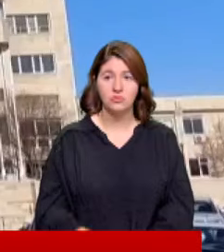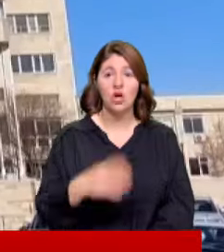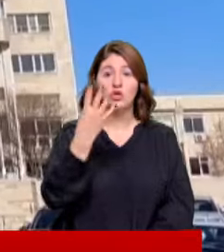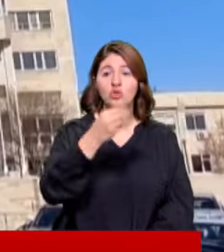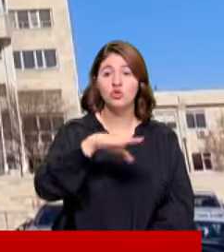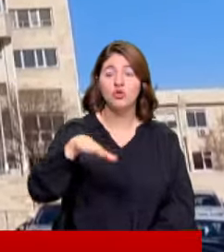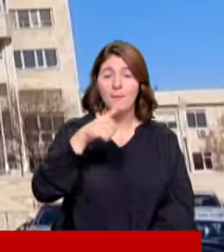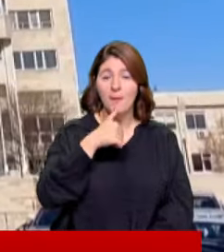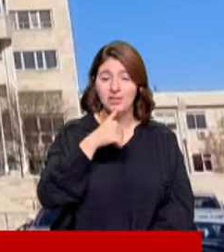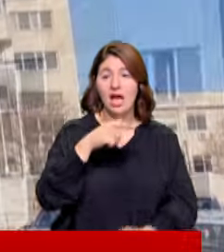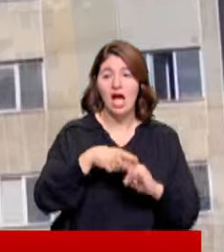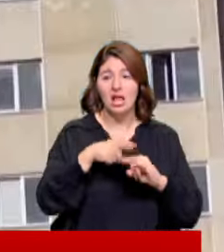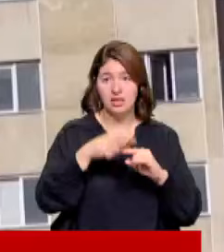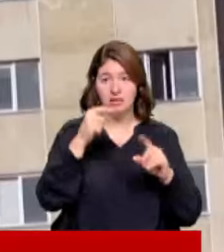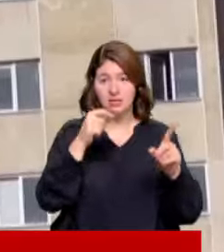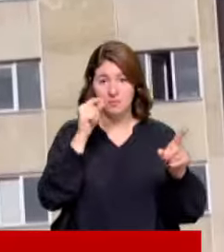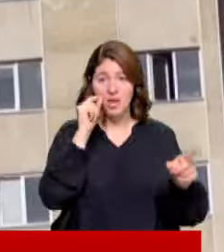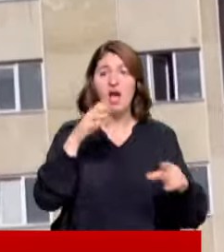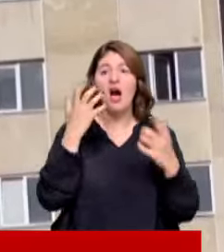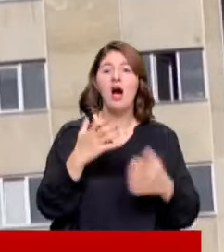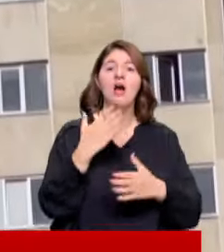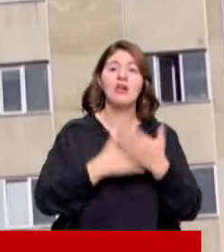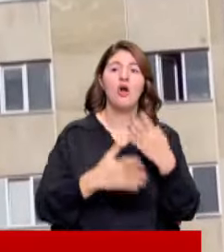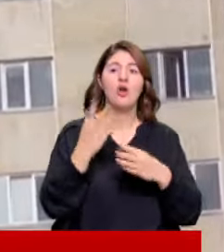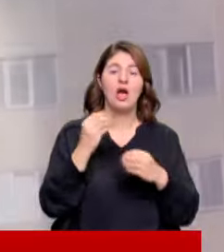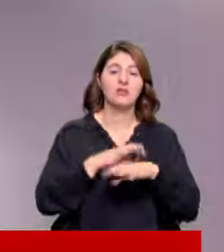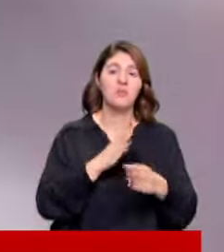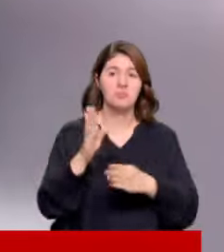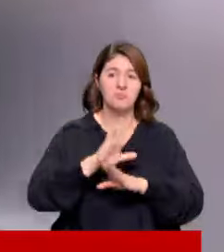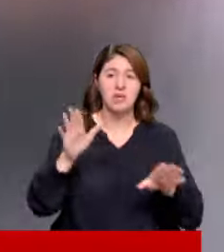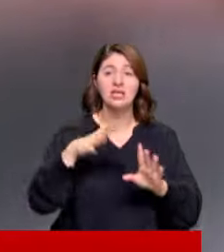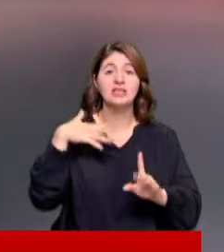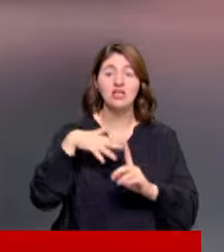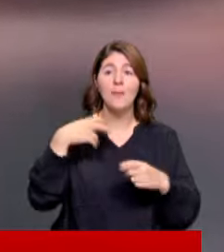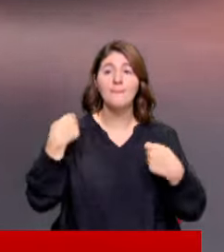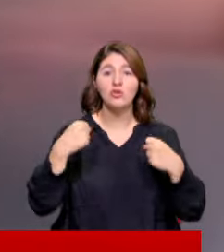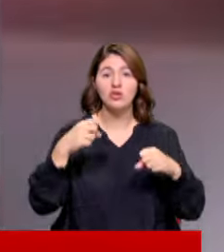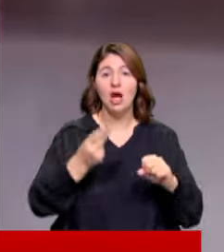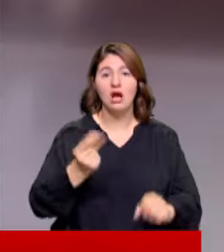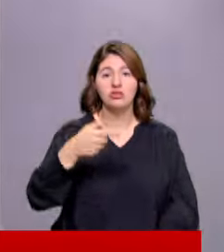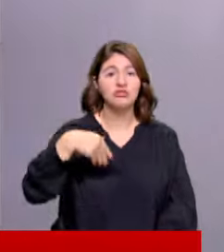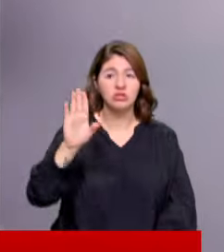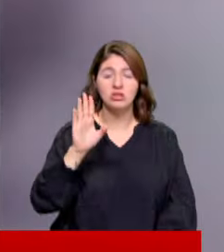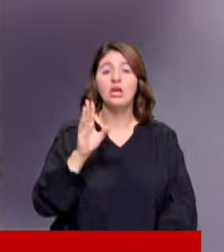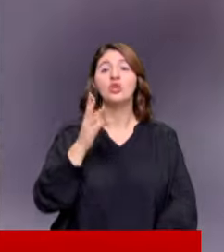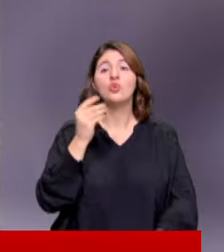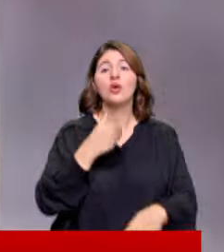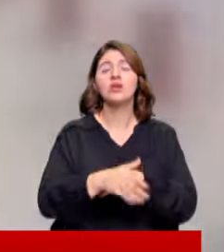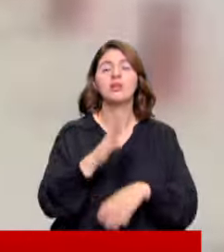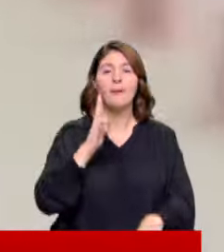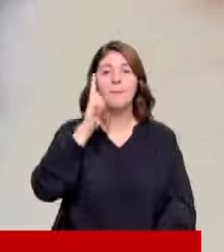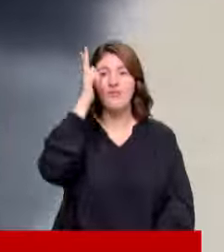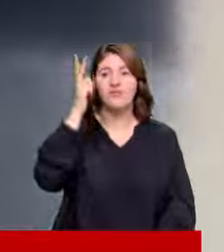Dört çocuk babası Halit Hoşaf ağır yaralı olarak hastaneye kaldırıldı. Saldırgansa motosikletiyle kaçtı. Çok geçmeden